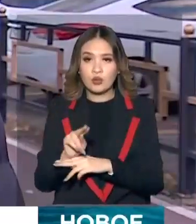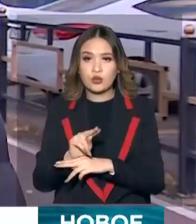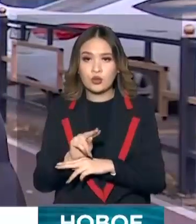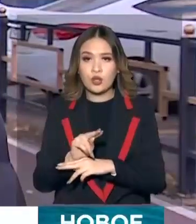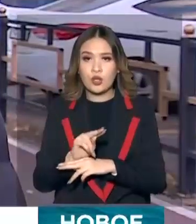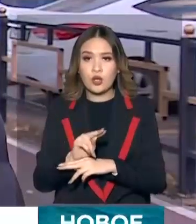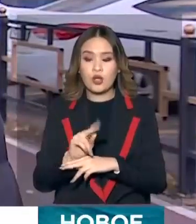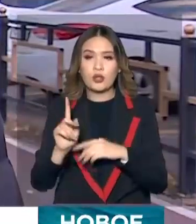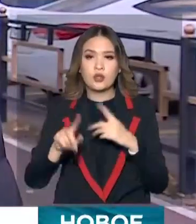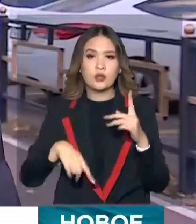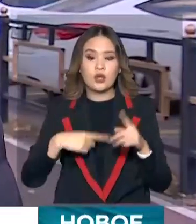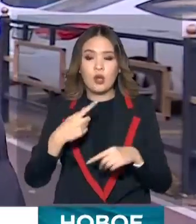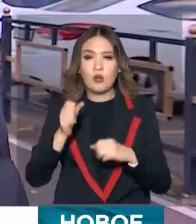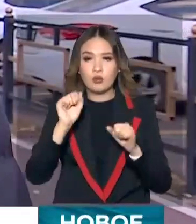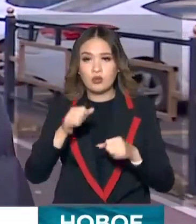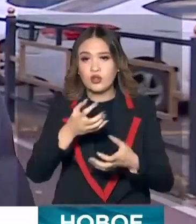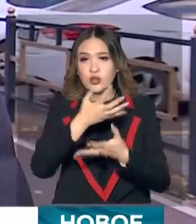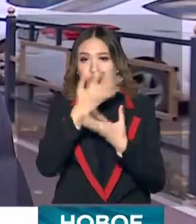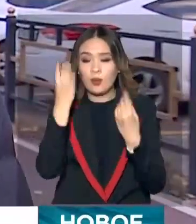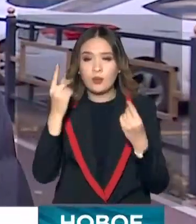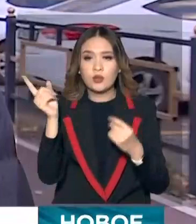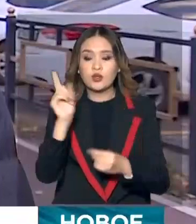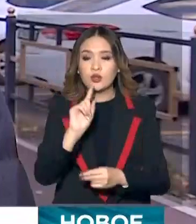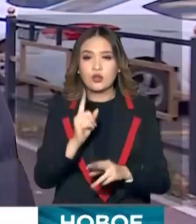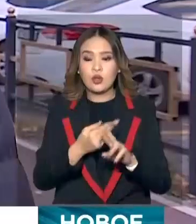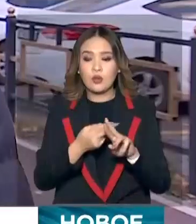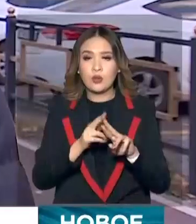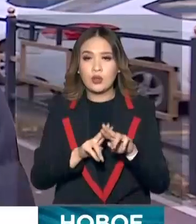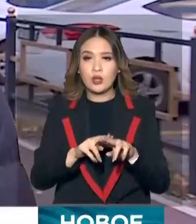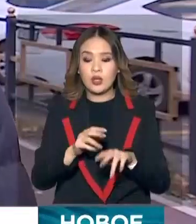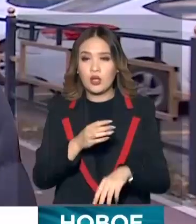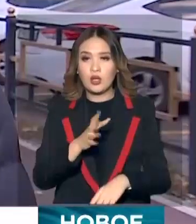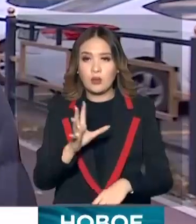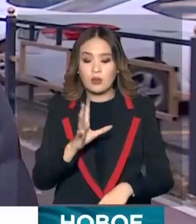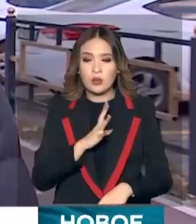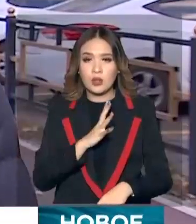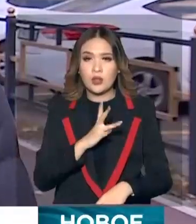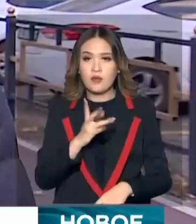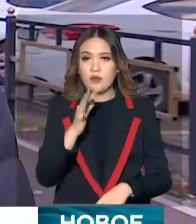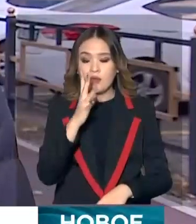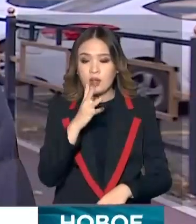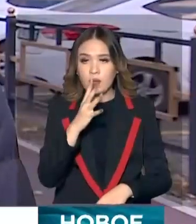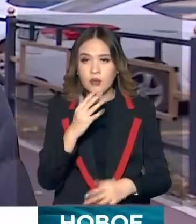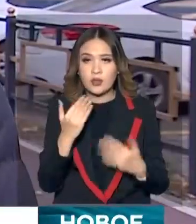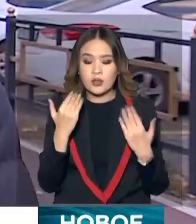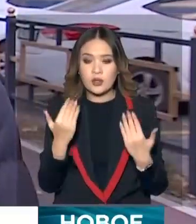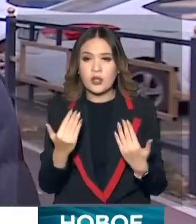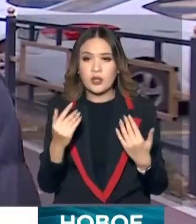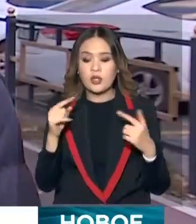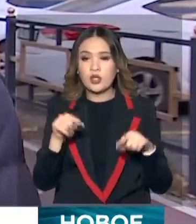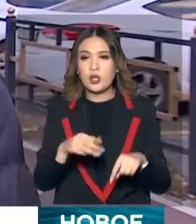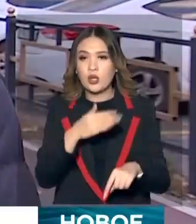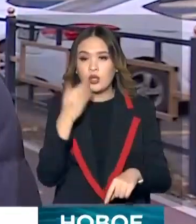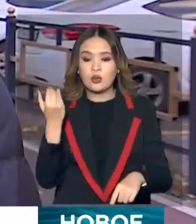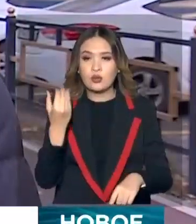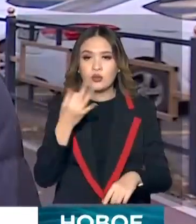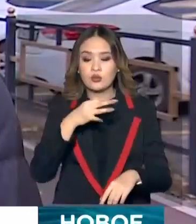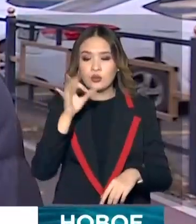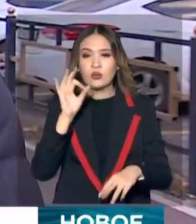следующий отопительный сезон уже можно забыть. Потому что, это уже реалии времени. Здесь нет какого-то